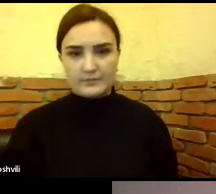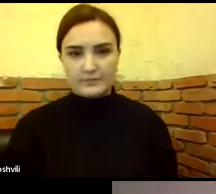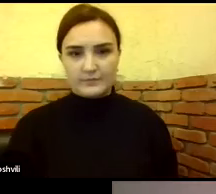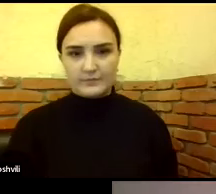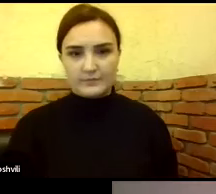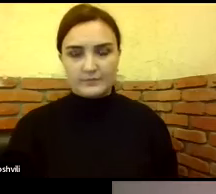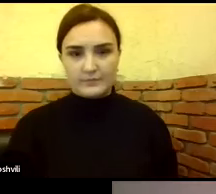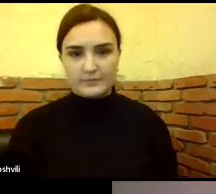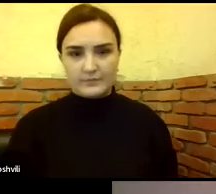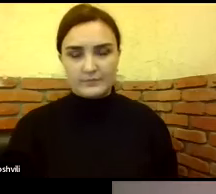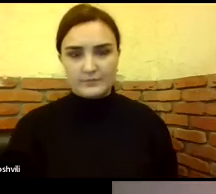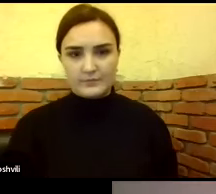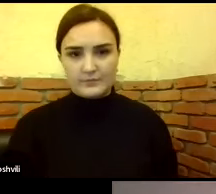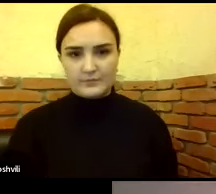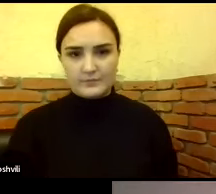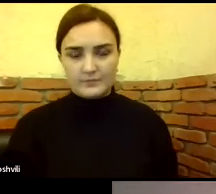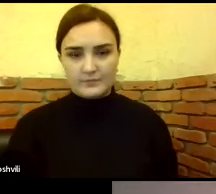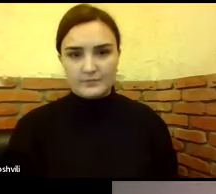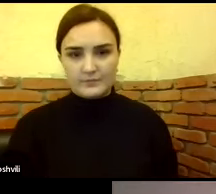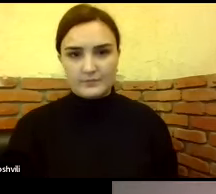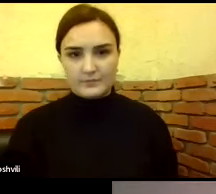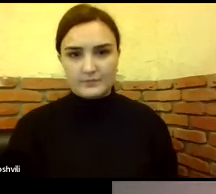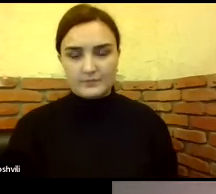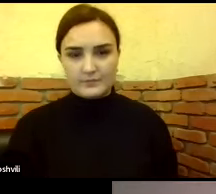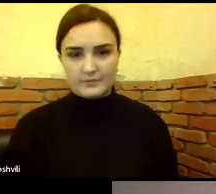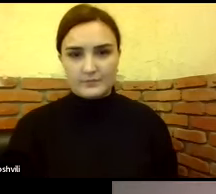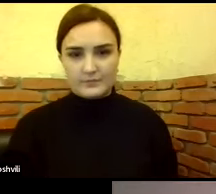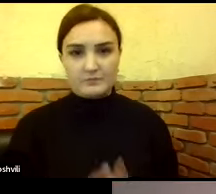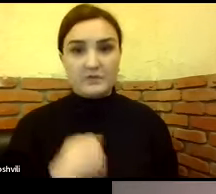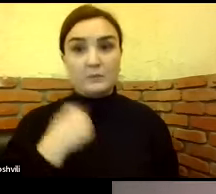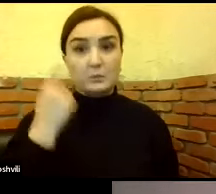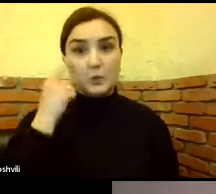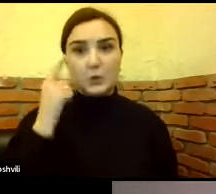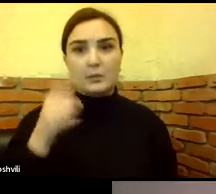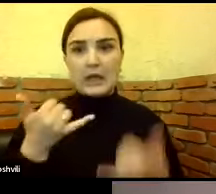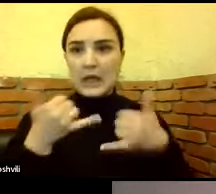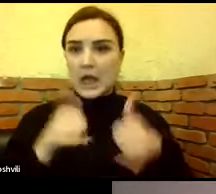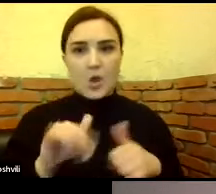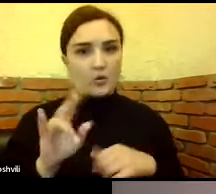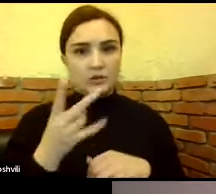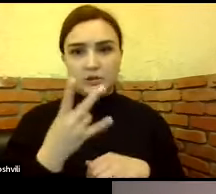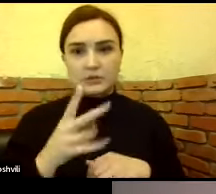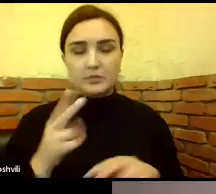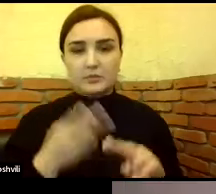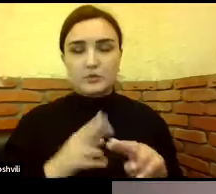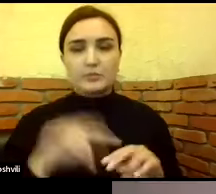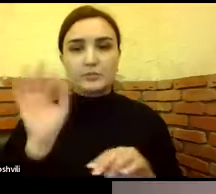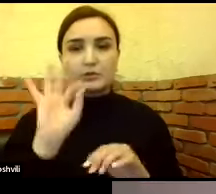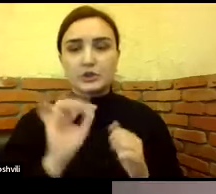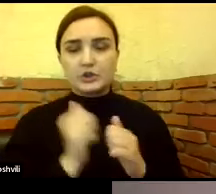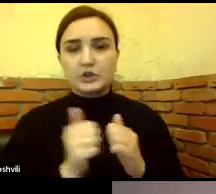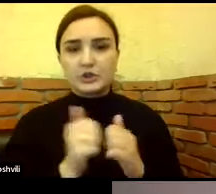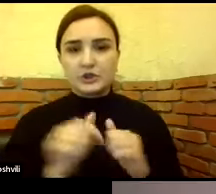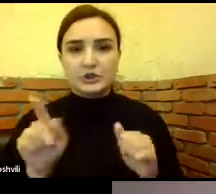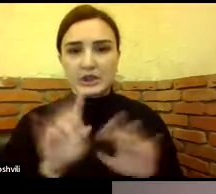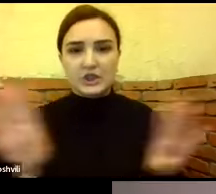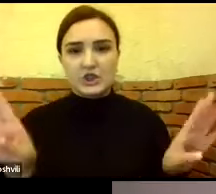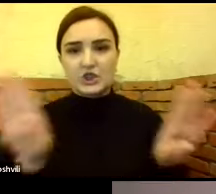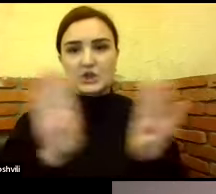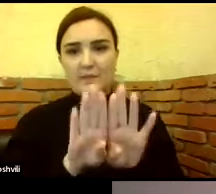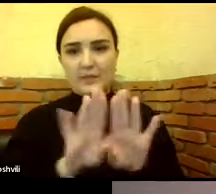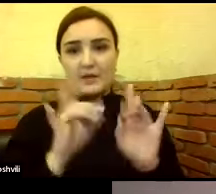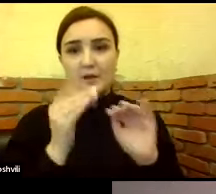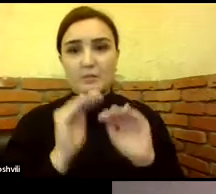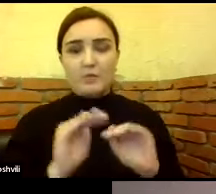გაგიზიანებას არ უნდა იწოვდეს, თუნდაც ეს ინტერესიც რა, იმიტომ რომ მაგალითად ძალიან ხშირად ჩემი დარბია ეს პატარა ბავშვისთვის მშობლებს რო ეკითხებიან